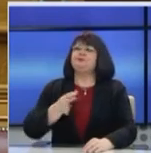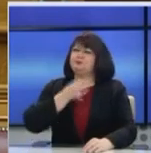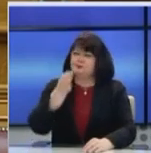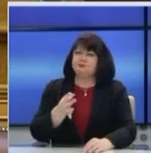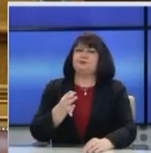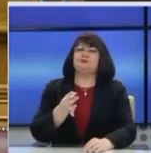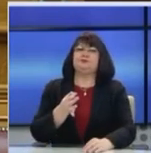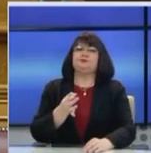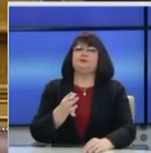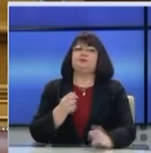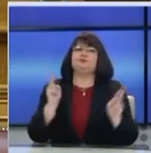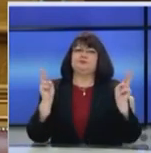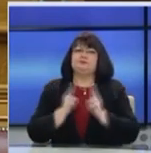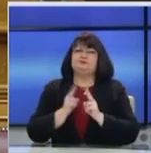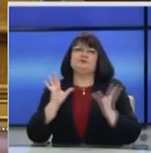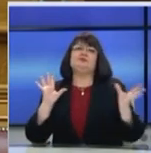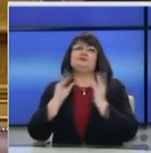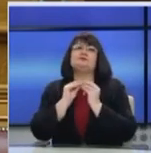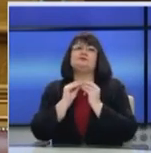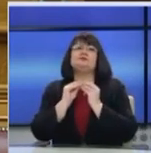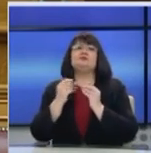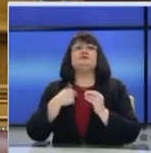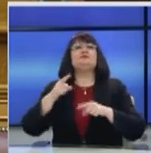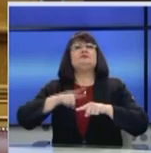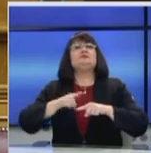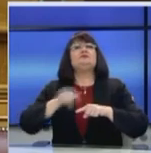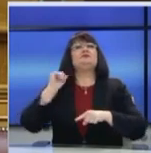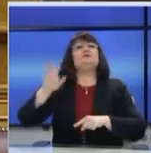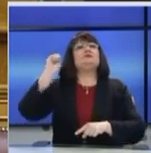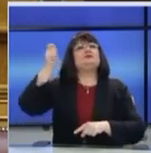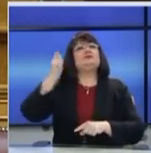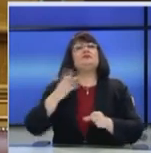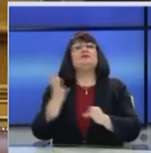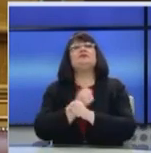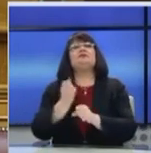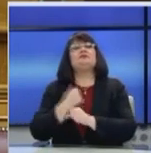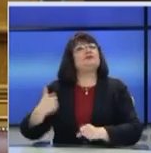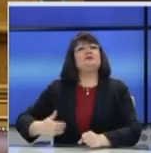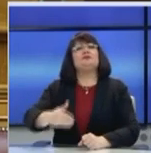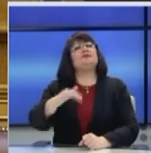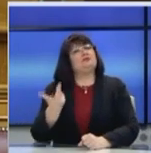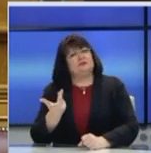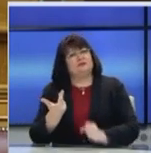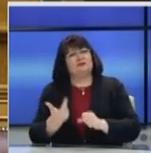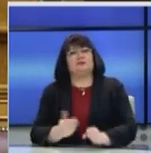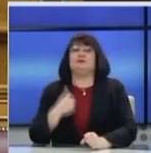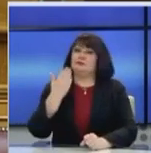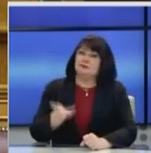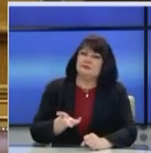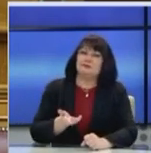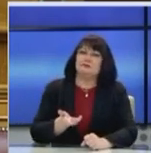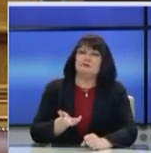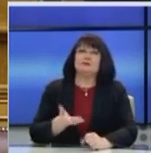κάνω μια πολύ σύντομη επισκόπηση του τι έχει πετύχει η ελληνική εξωτερική πολιτική αυτό το διάστημα. Και στη